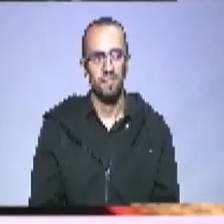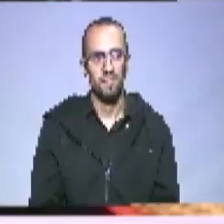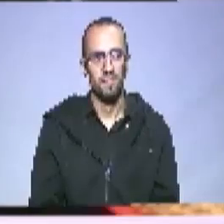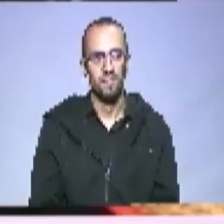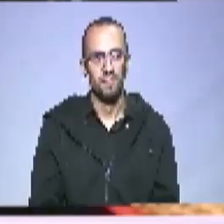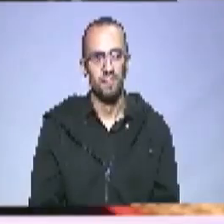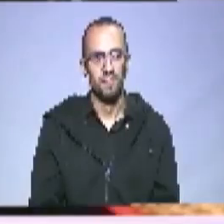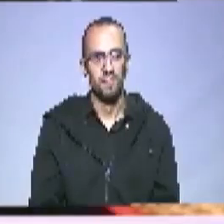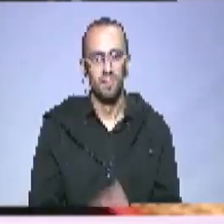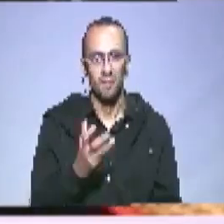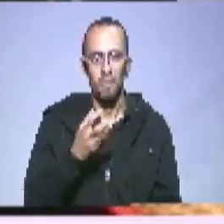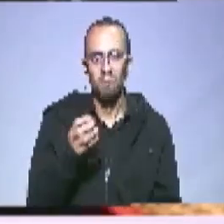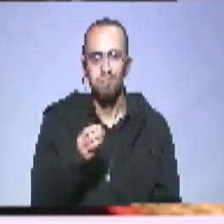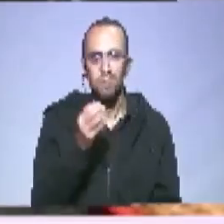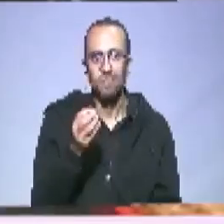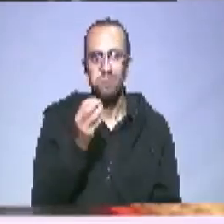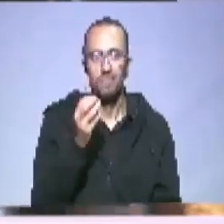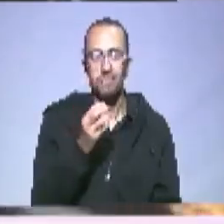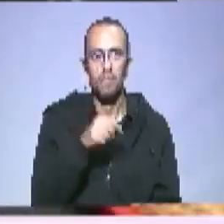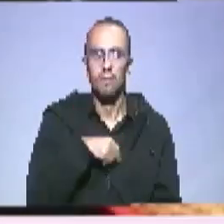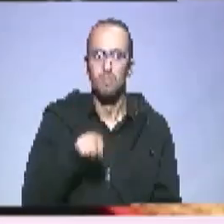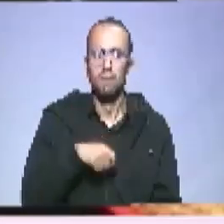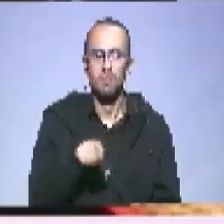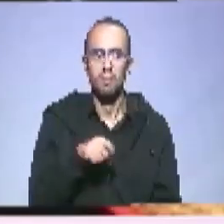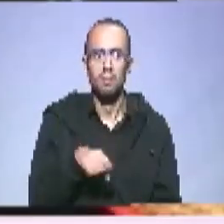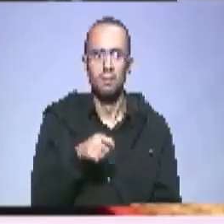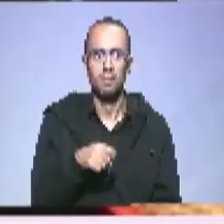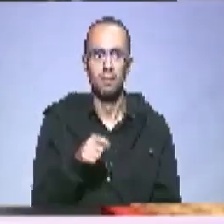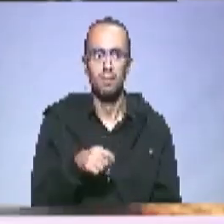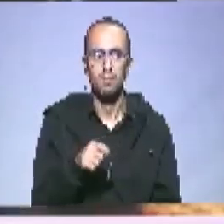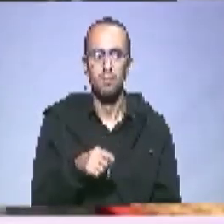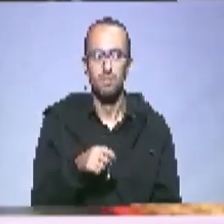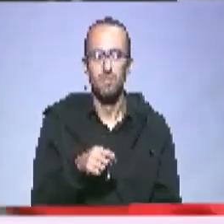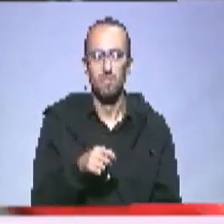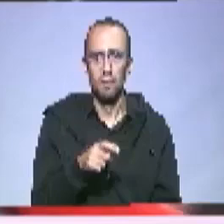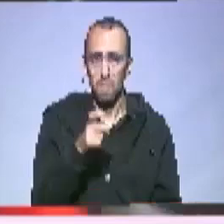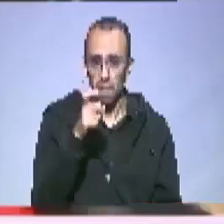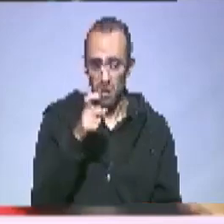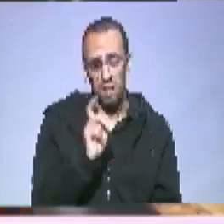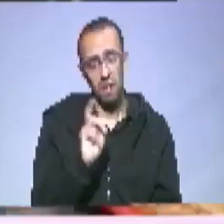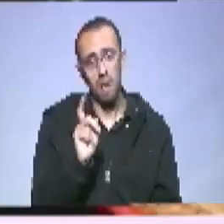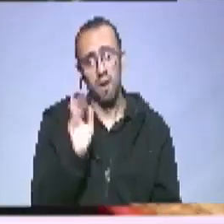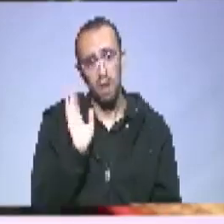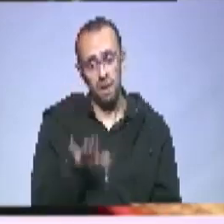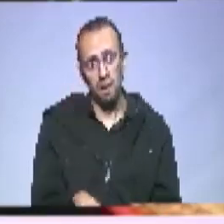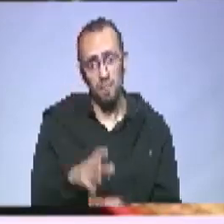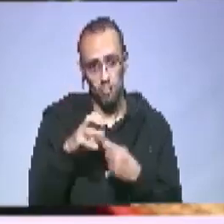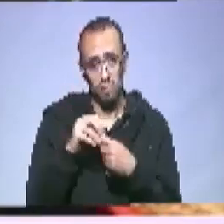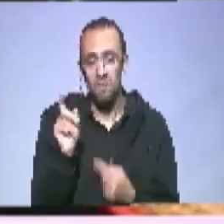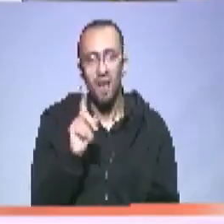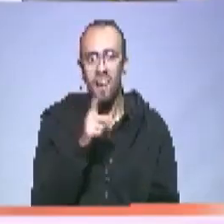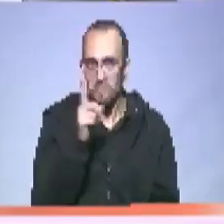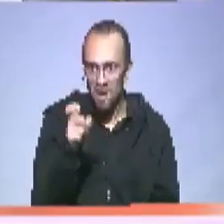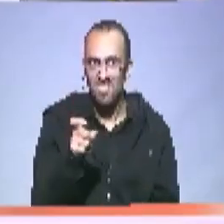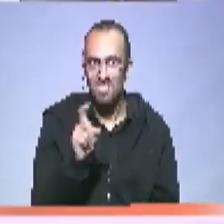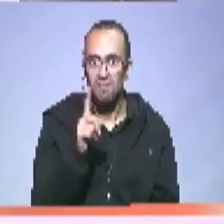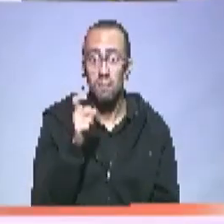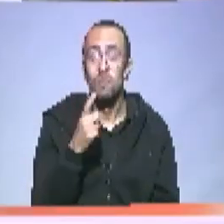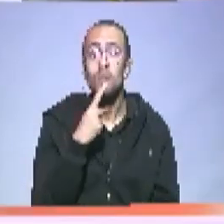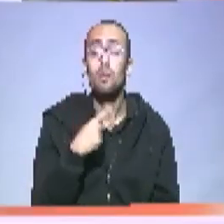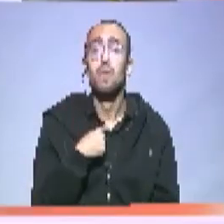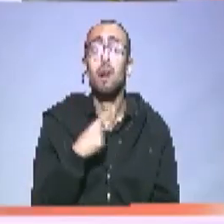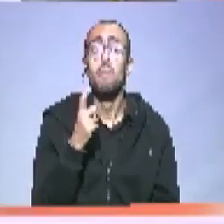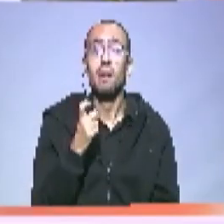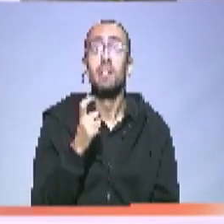عشان التكتلات دي خلاص. او ايه اهو جمبري؟ لا ده مشروم على فكره. لا جمبري. قولي ورايا